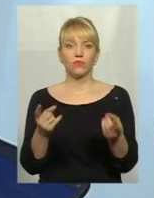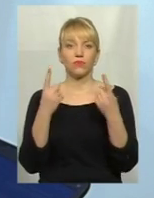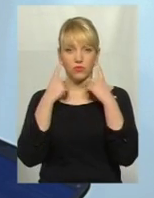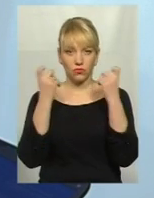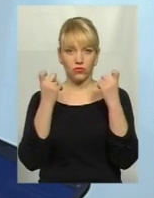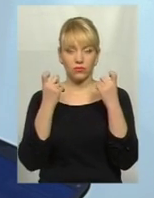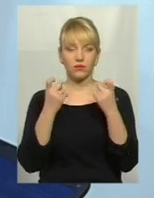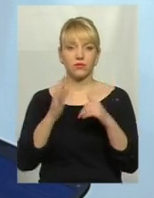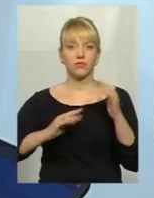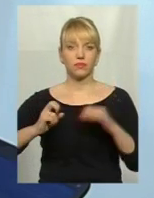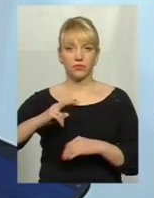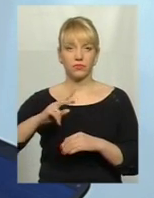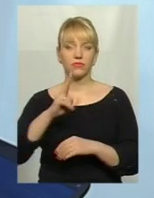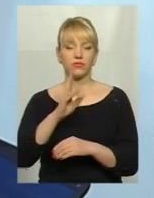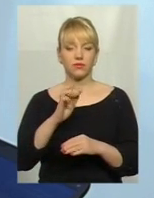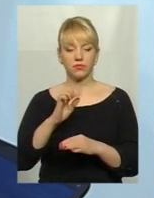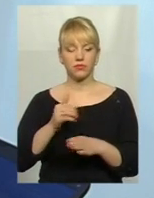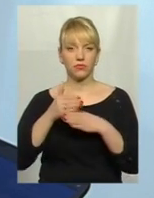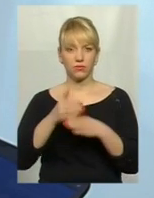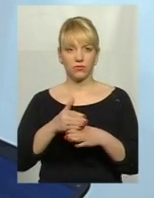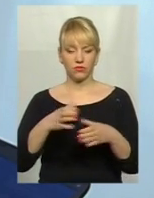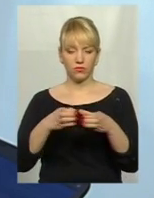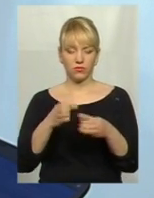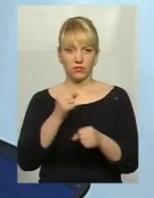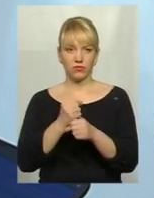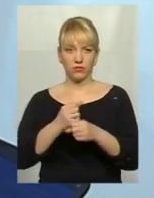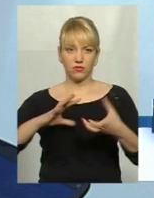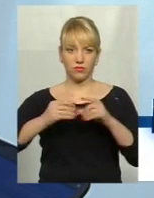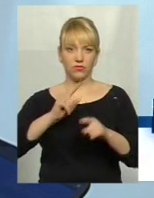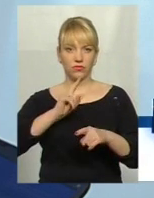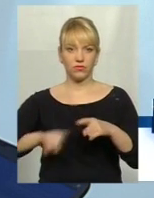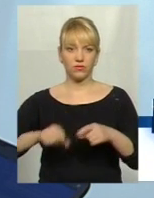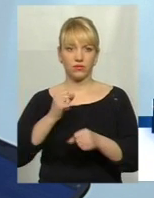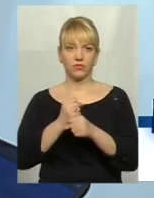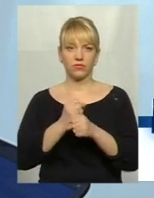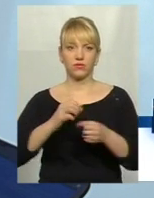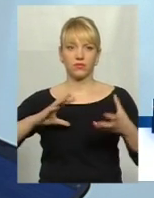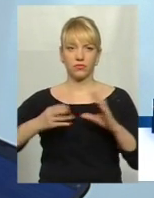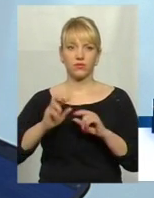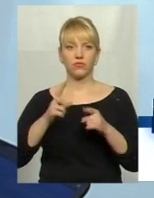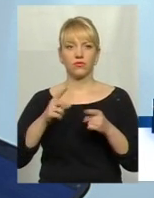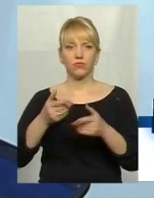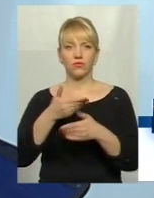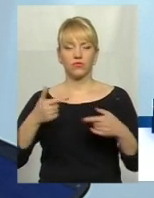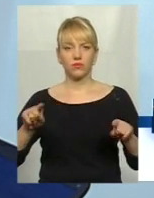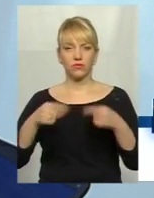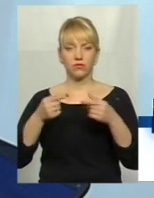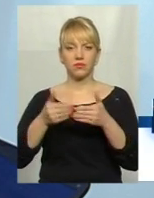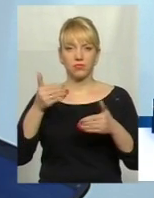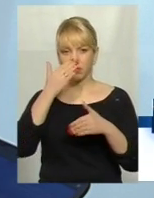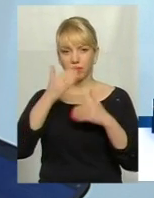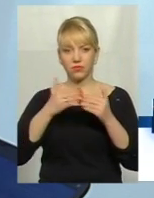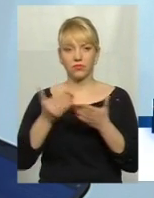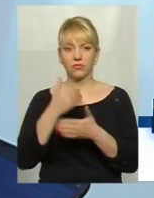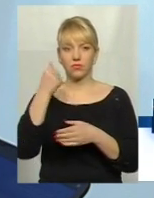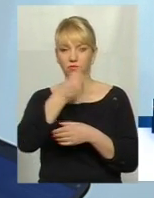суперфахівцями, які допоможуть командно спрацювати на результат і швидко спрацювати на результат, тому що ми утворились перед самим Новим роком, і